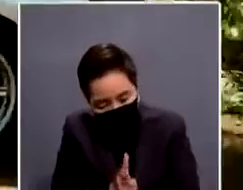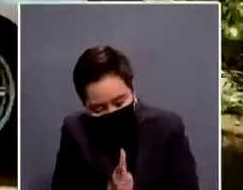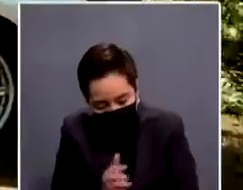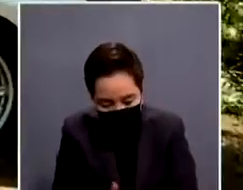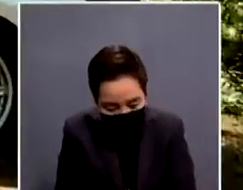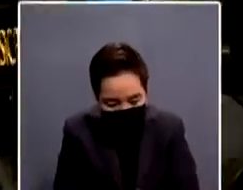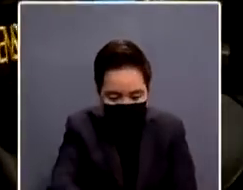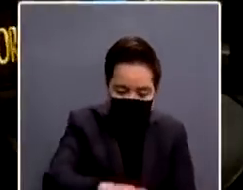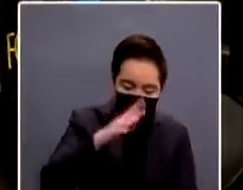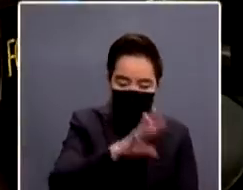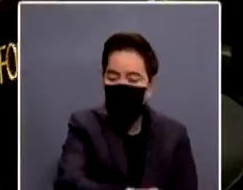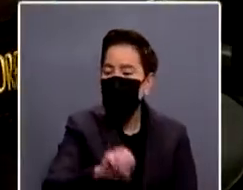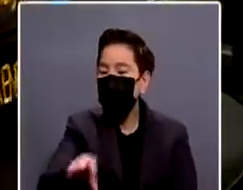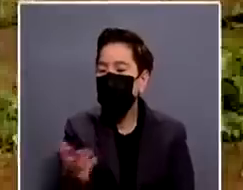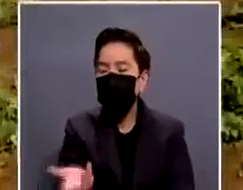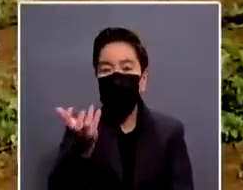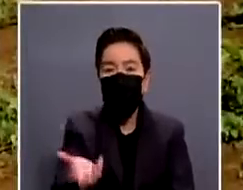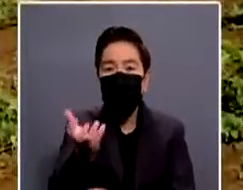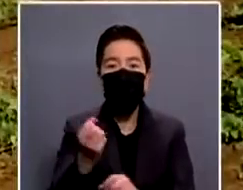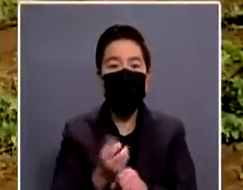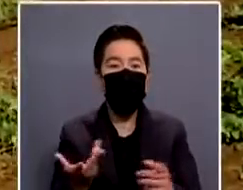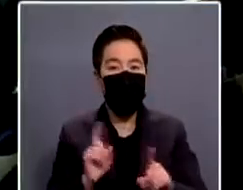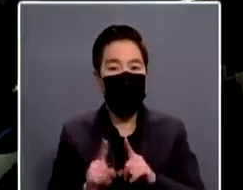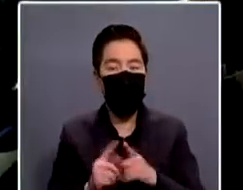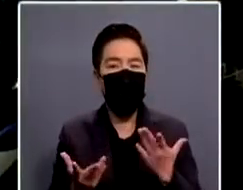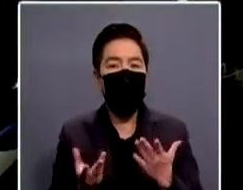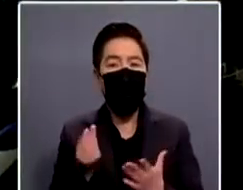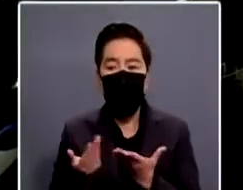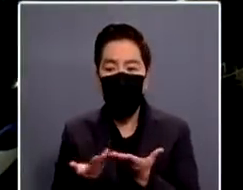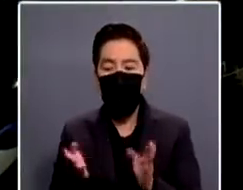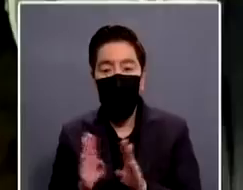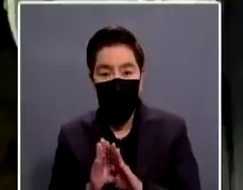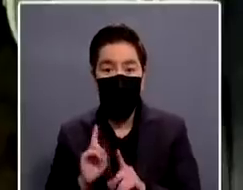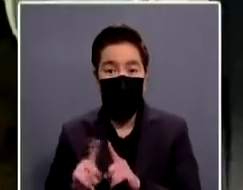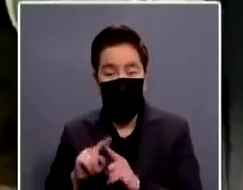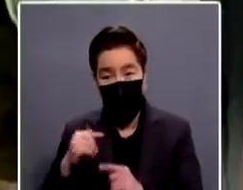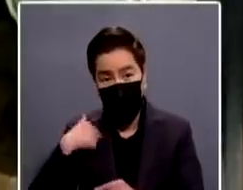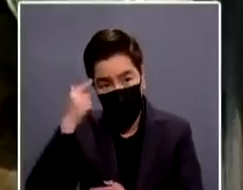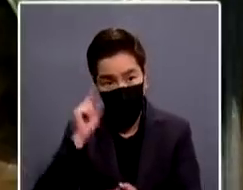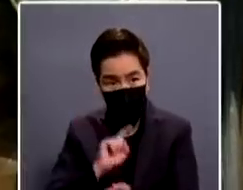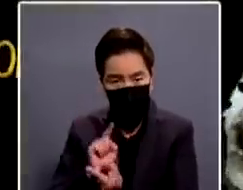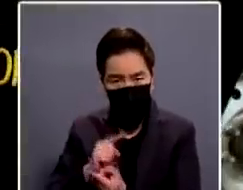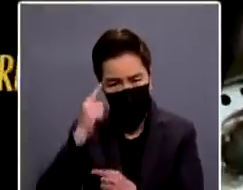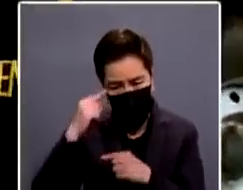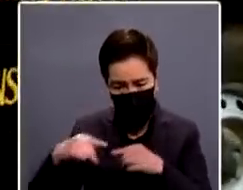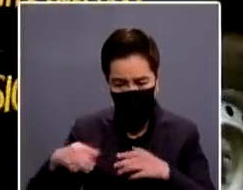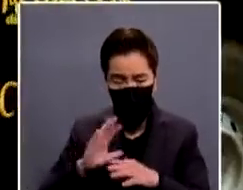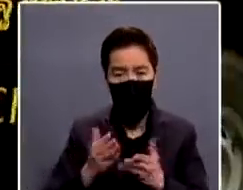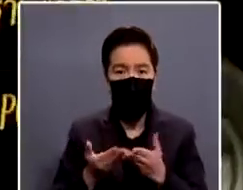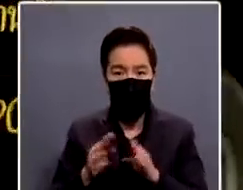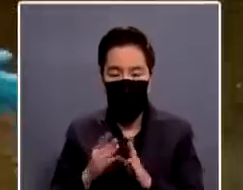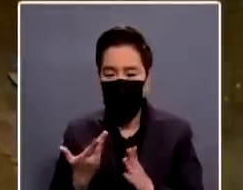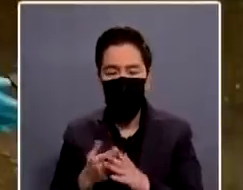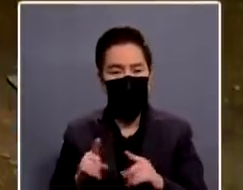แล้วก็เอาไปเร่ร่อนขอทานและสร้างสถานการณ์โดยให้คนในครอบครัวหรือว่าคนที่รู้จักเนี่ยหรือมีความขัดแย้งกับคนในครอบครัว